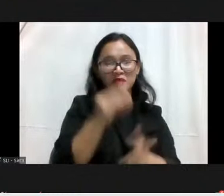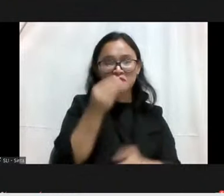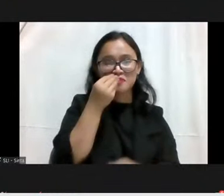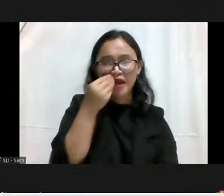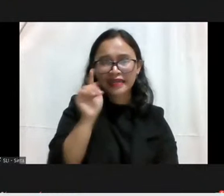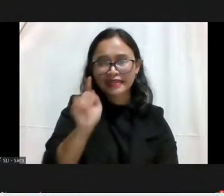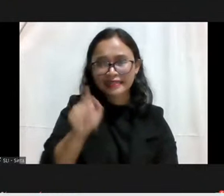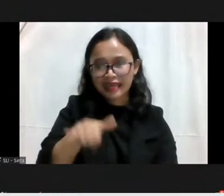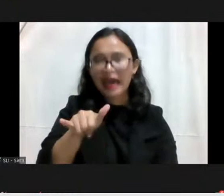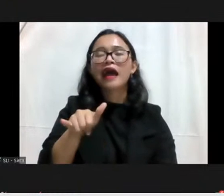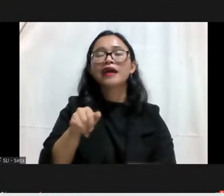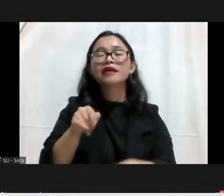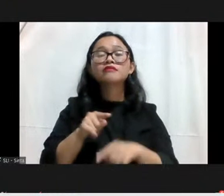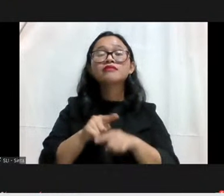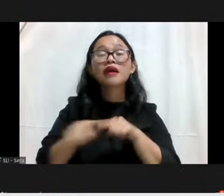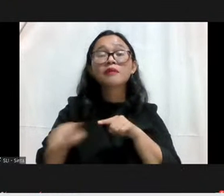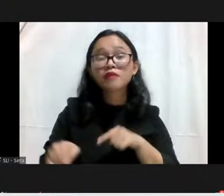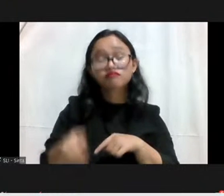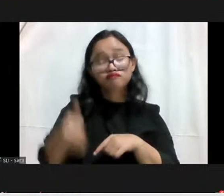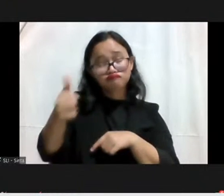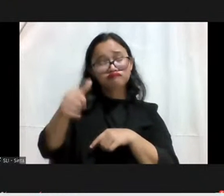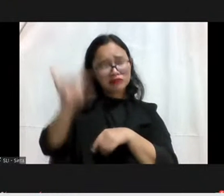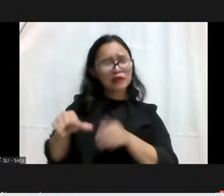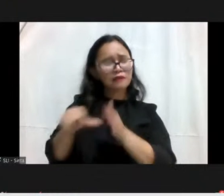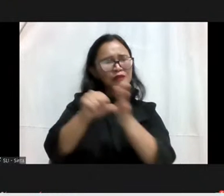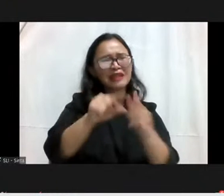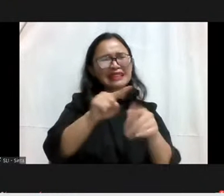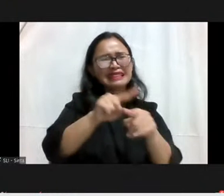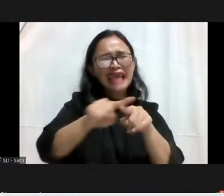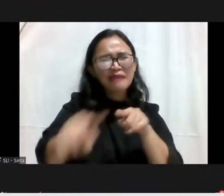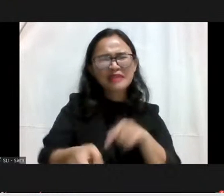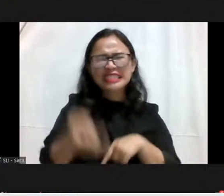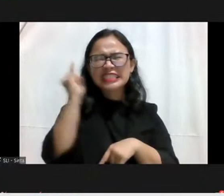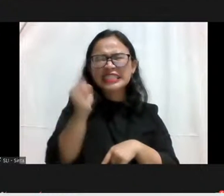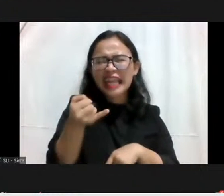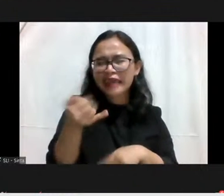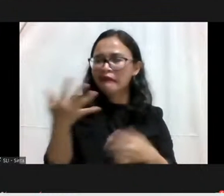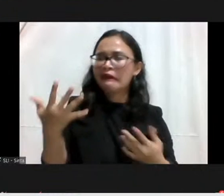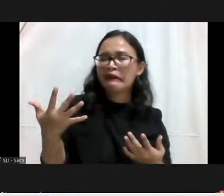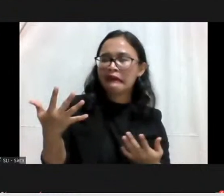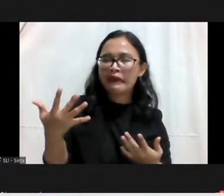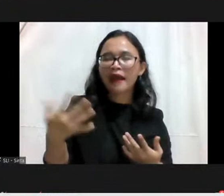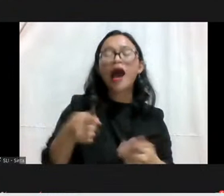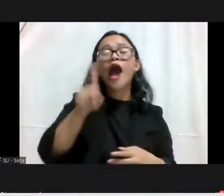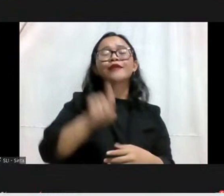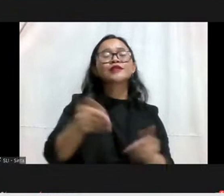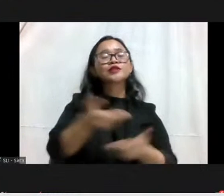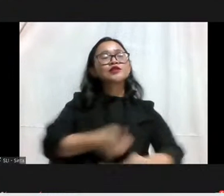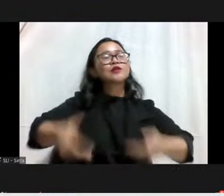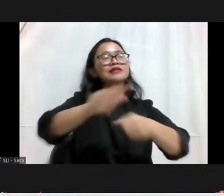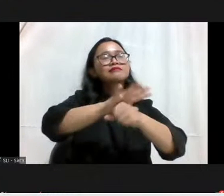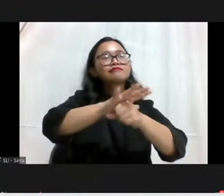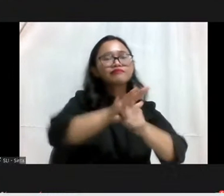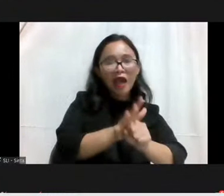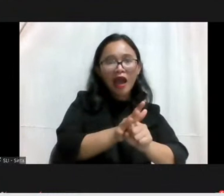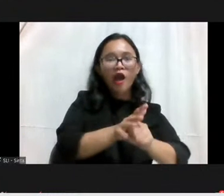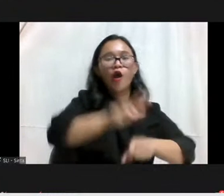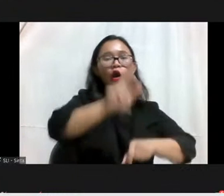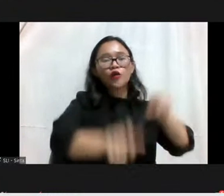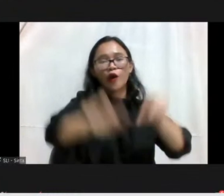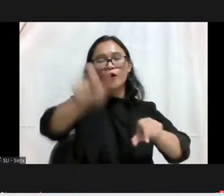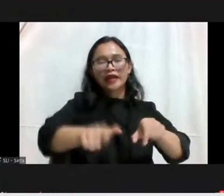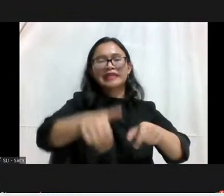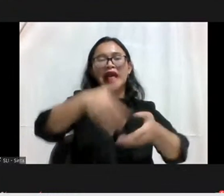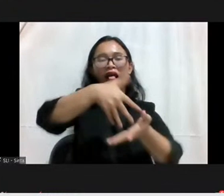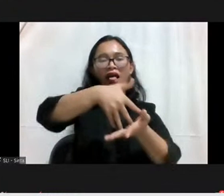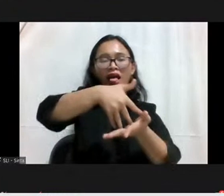bantuan pangan beras kualitasnya rendah ini kan justru kebalik dalam situasi pandemi ini Seharusnya orang-orang kelompok Rentan kelompok-kelompok